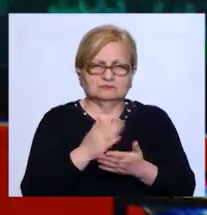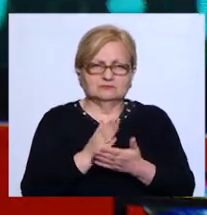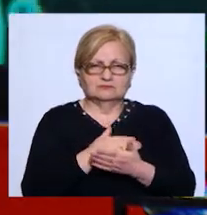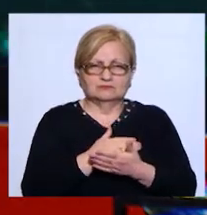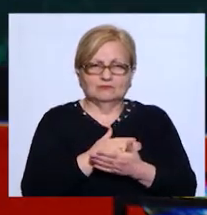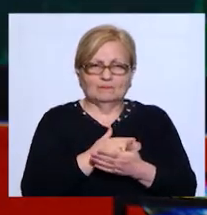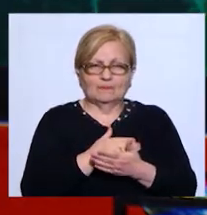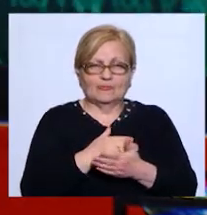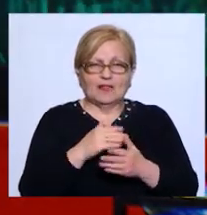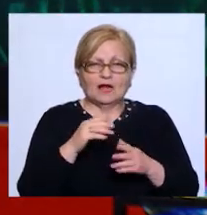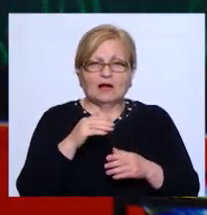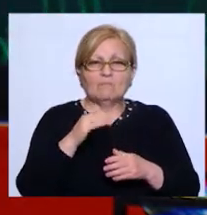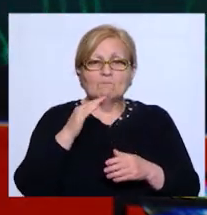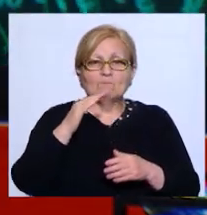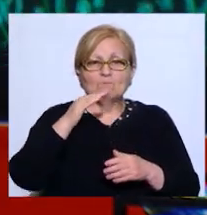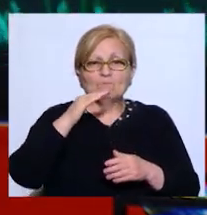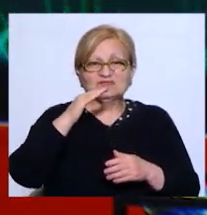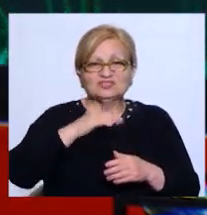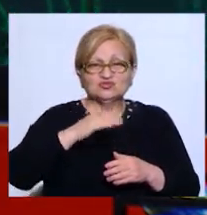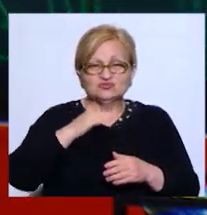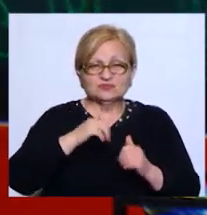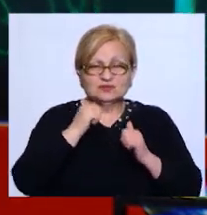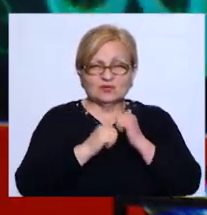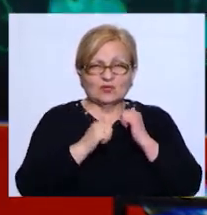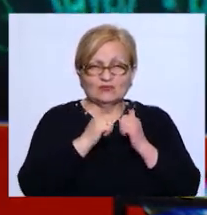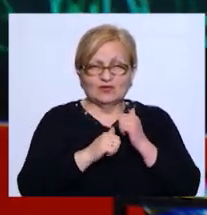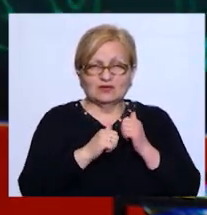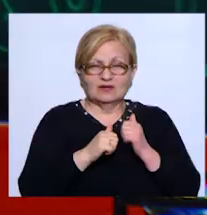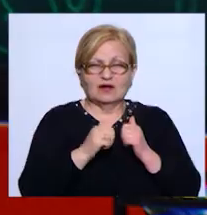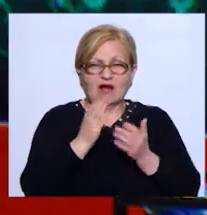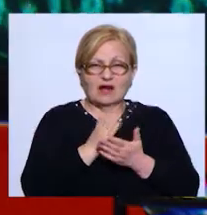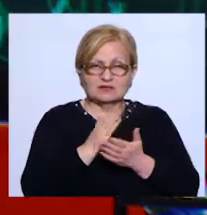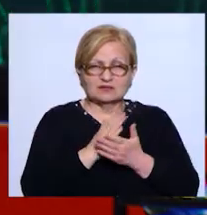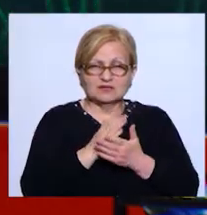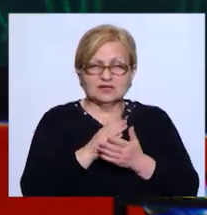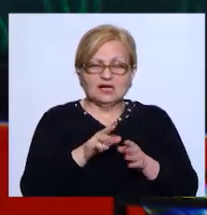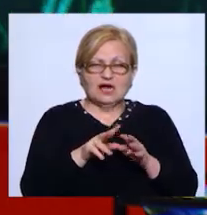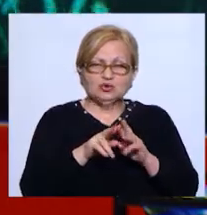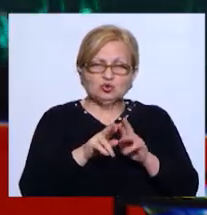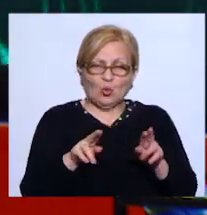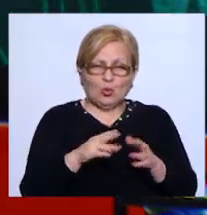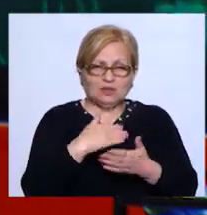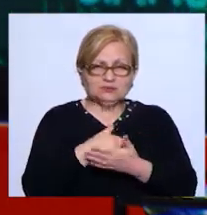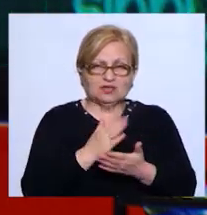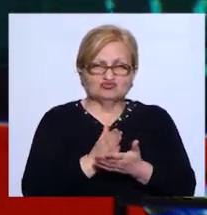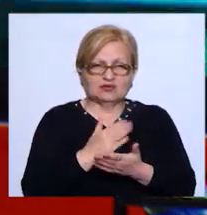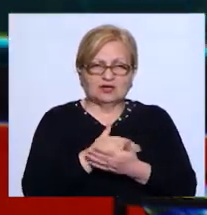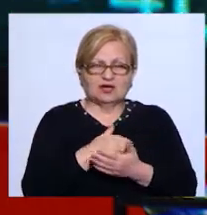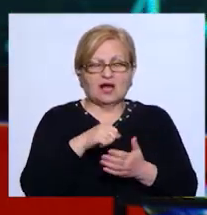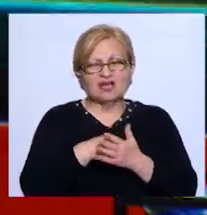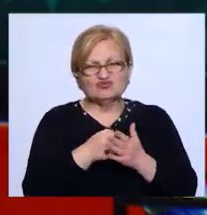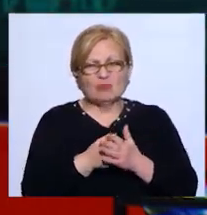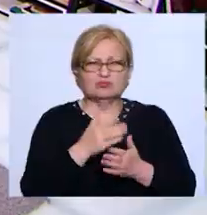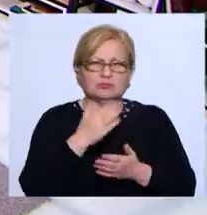რომ მნიშვნელი ყოველთვის გვემახსოვრება, რომ არის ტოლ ნაჭრებად დაჭრა. ხაჭაპურის იქნება